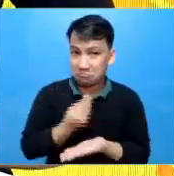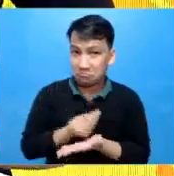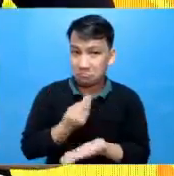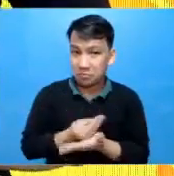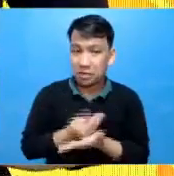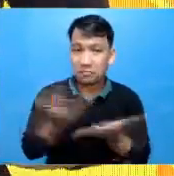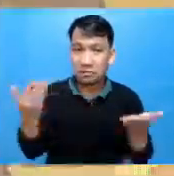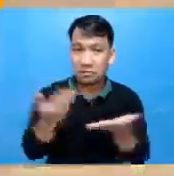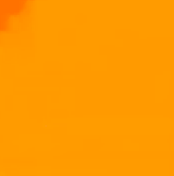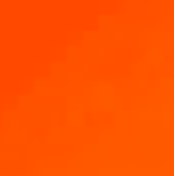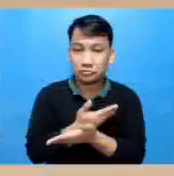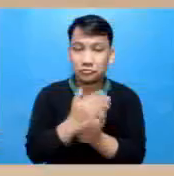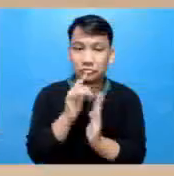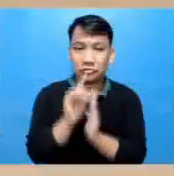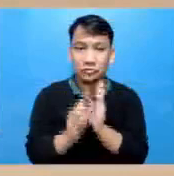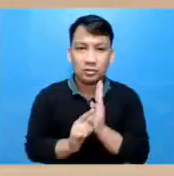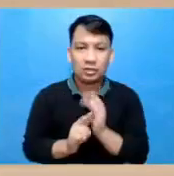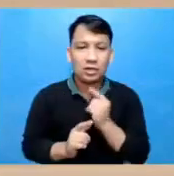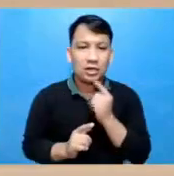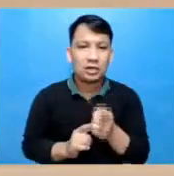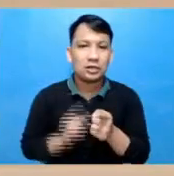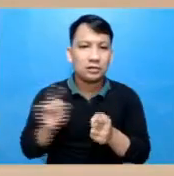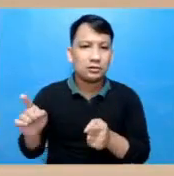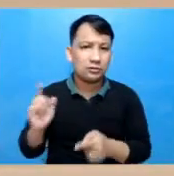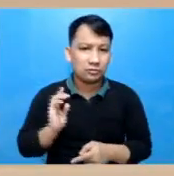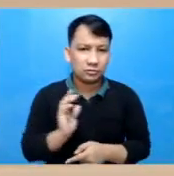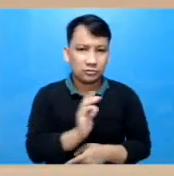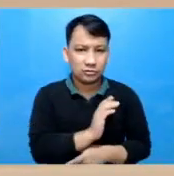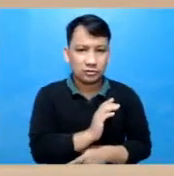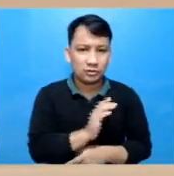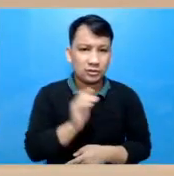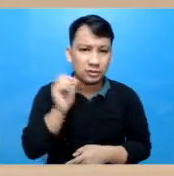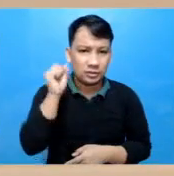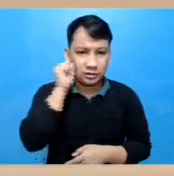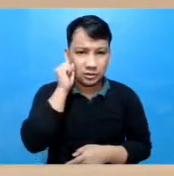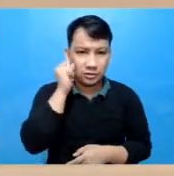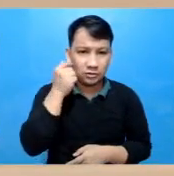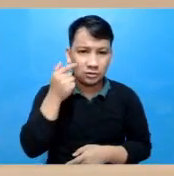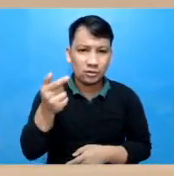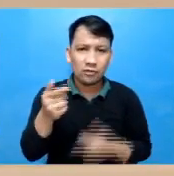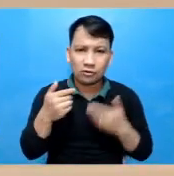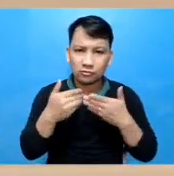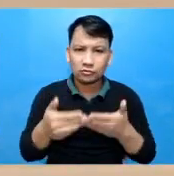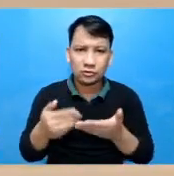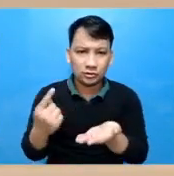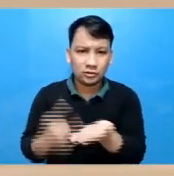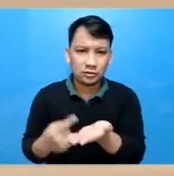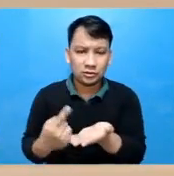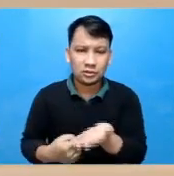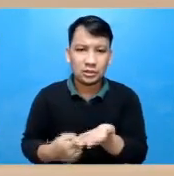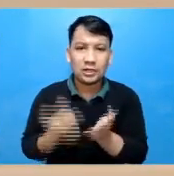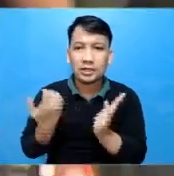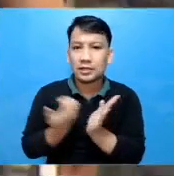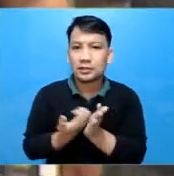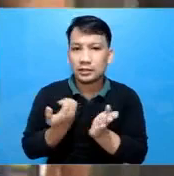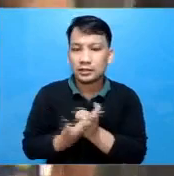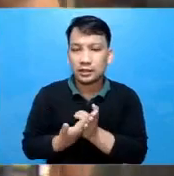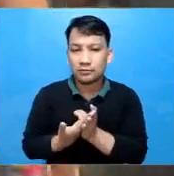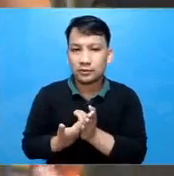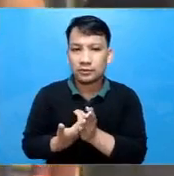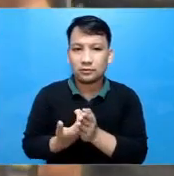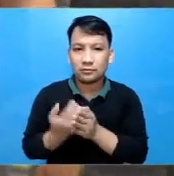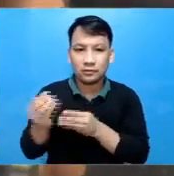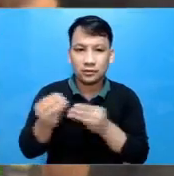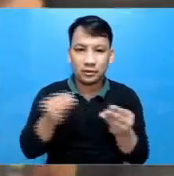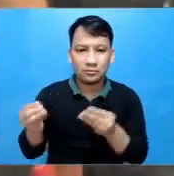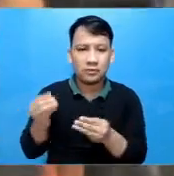aid? Sinabi ng proponent na si Congresswoman Sharon Garin na patuloy ang pakikipag-usap nila sa economic managers tungkol dito.